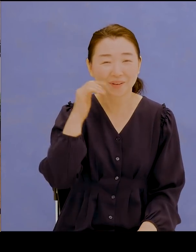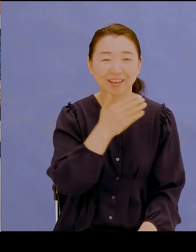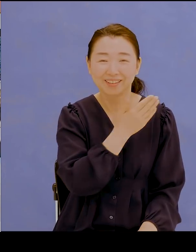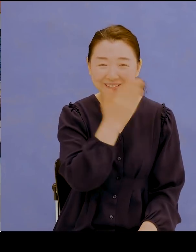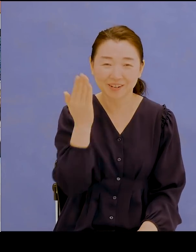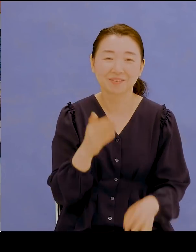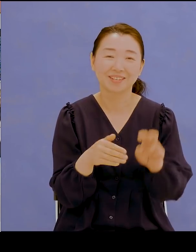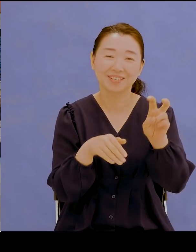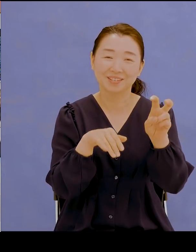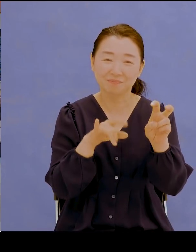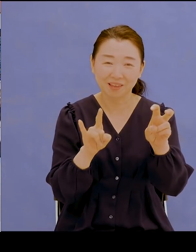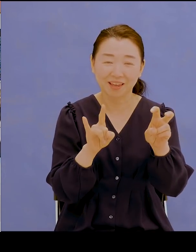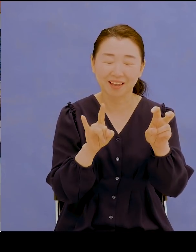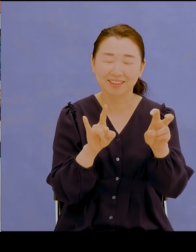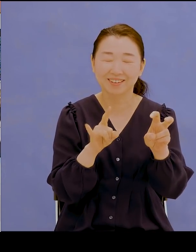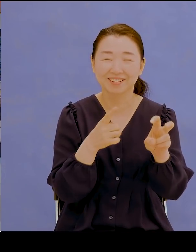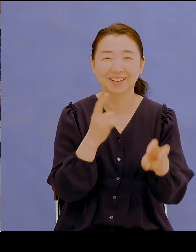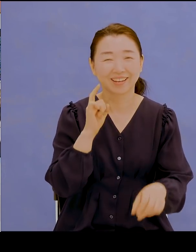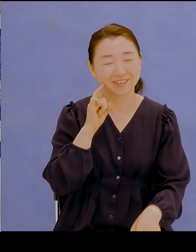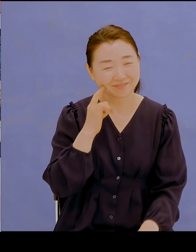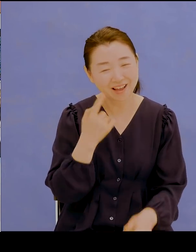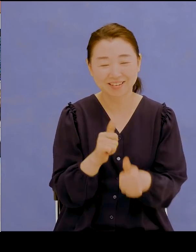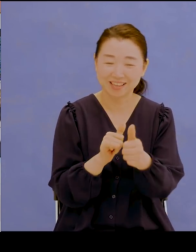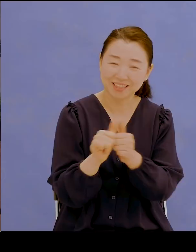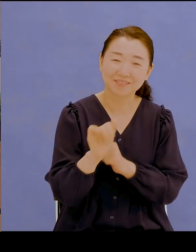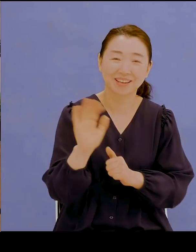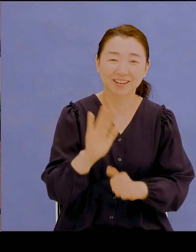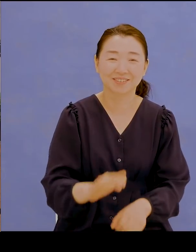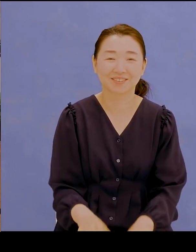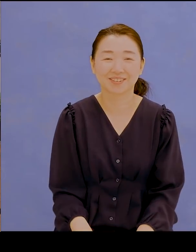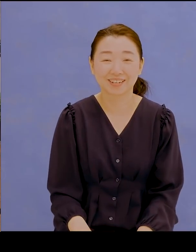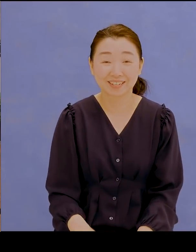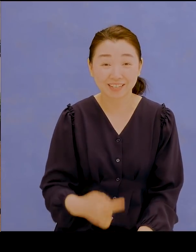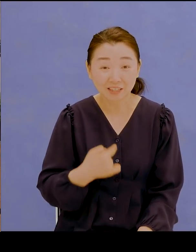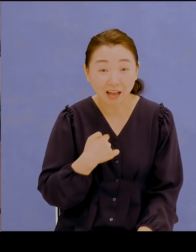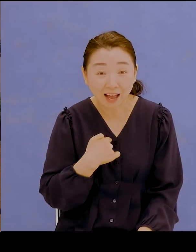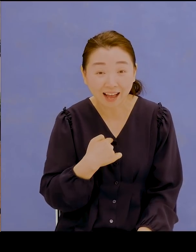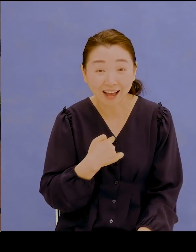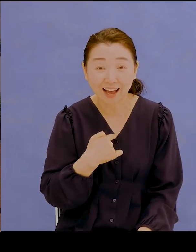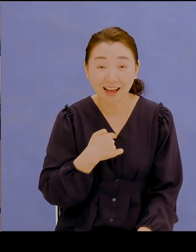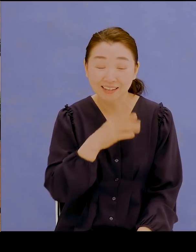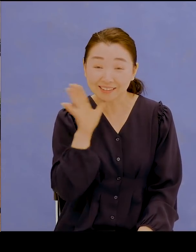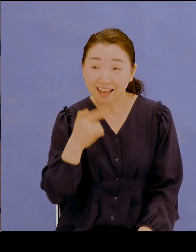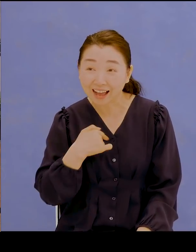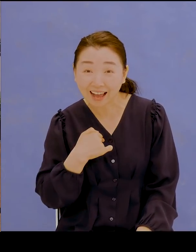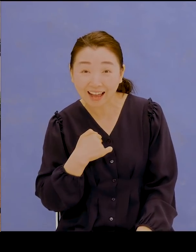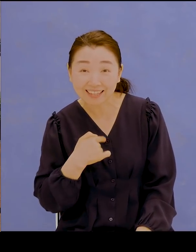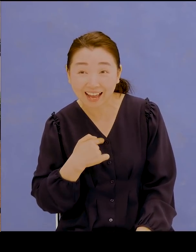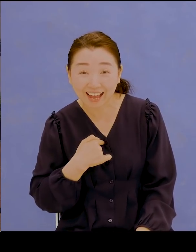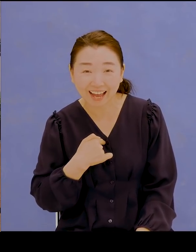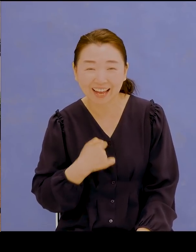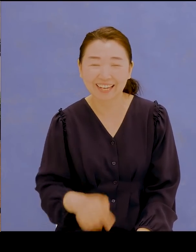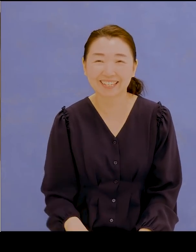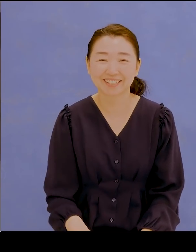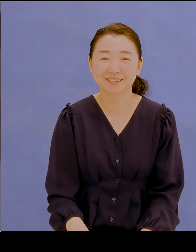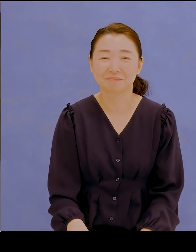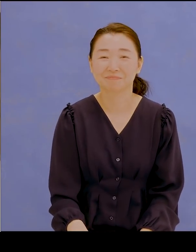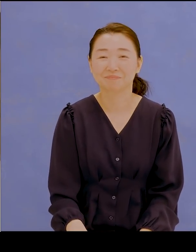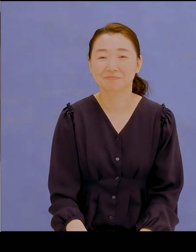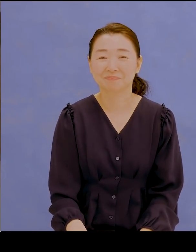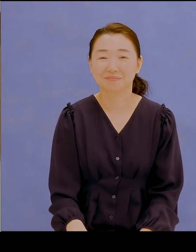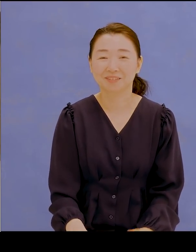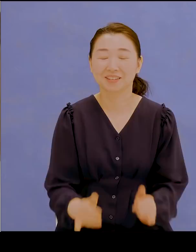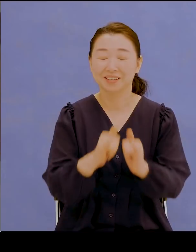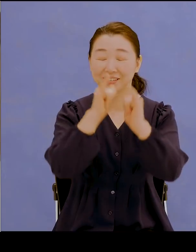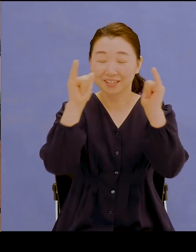20대 뭐 이러면 약간 뽀얀 남자들이잖아요. 근데 아니 무슨 이런 늑수그레한 이런 사회생활에 나? 찌들고 예.